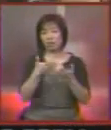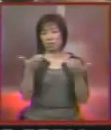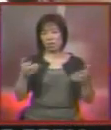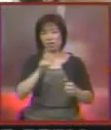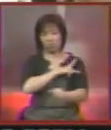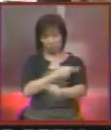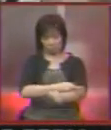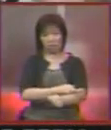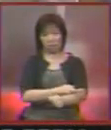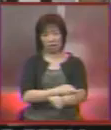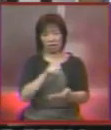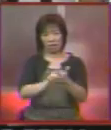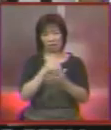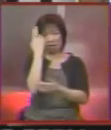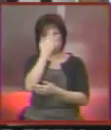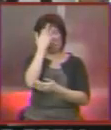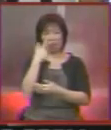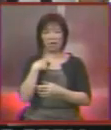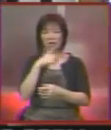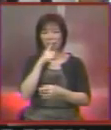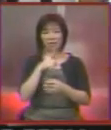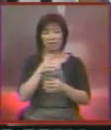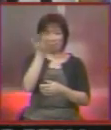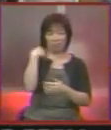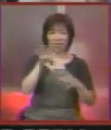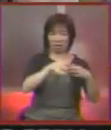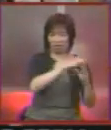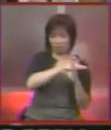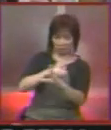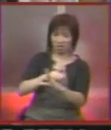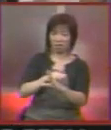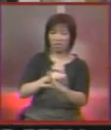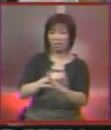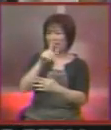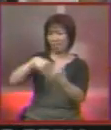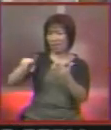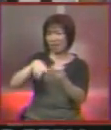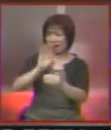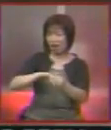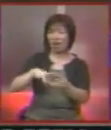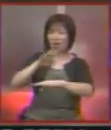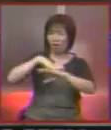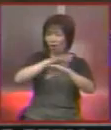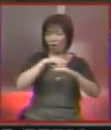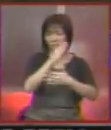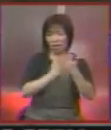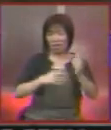daw ang dahilan kung bakit ibinasura noon ang hiling ng depensa na ipatawag ang ilang congressman. We have